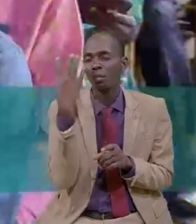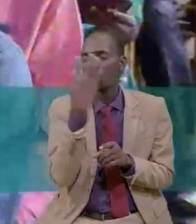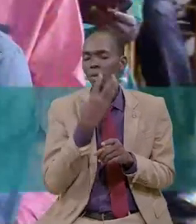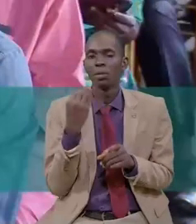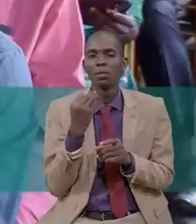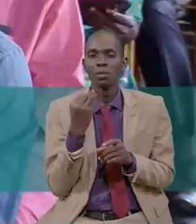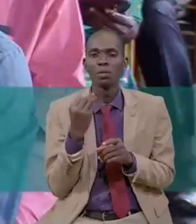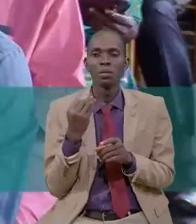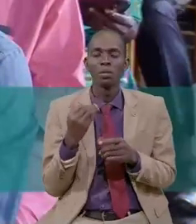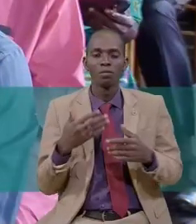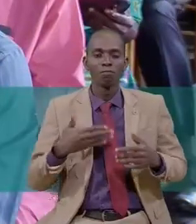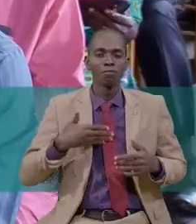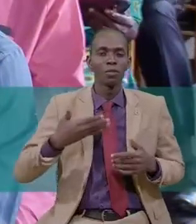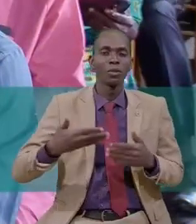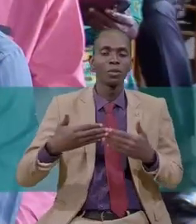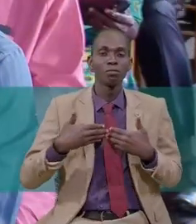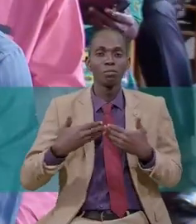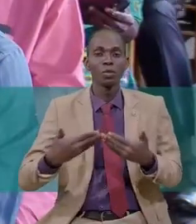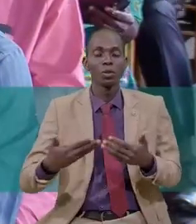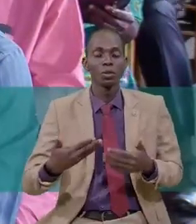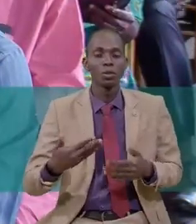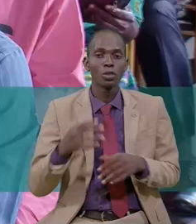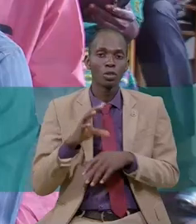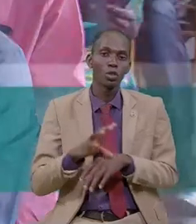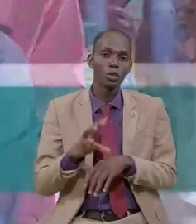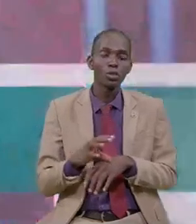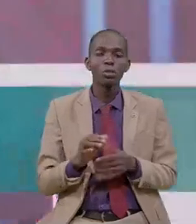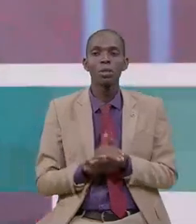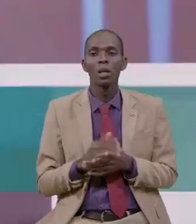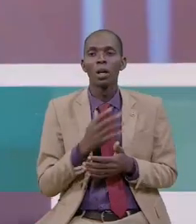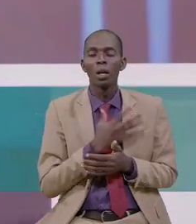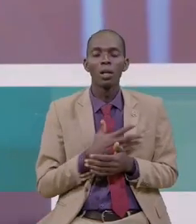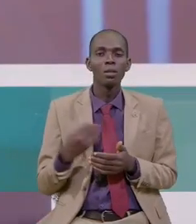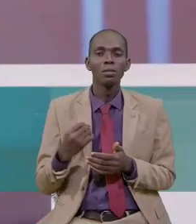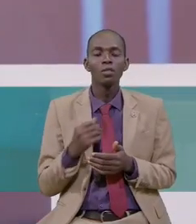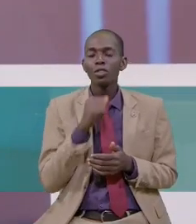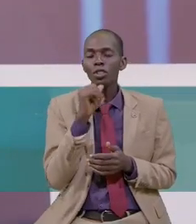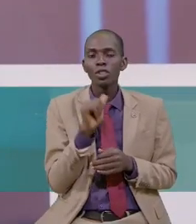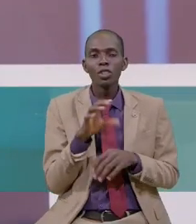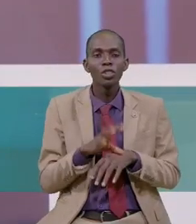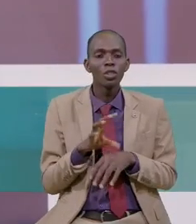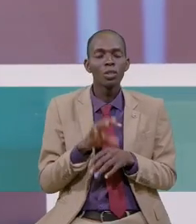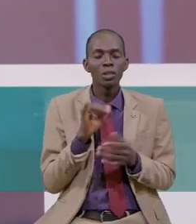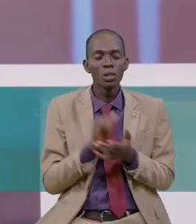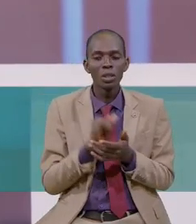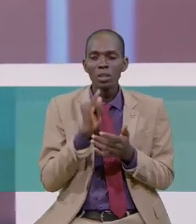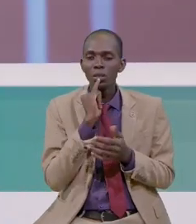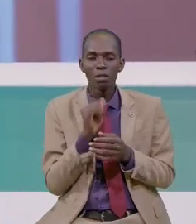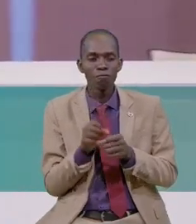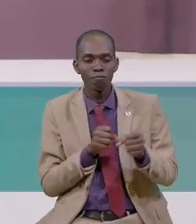Église où les membres se bagarrent pour le leadership, pas du tout. Ça, ce n'est pas une Église